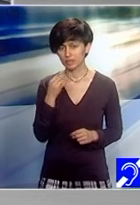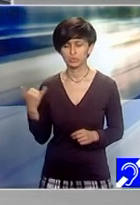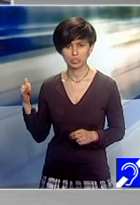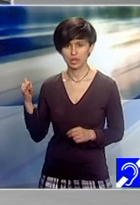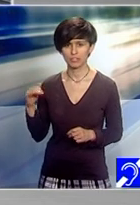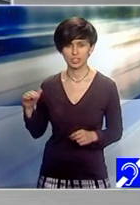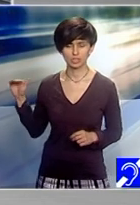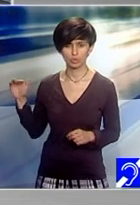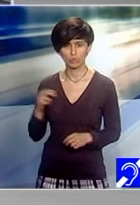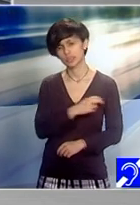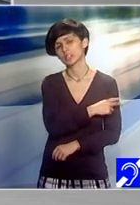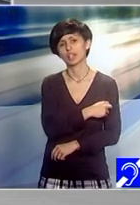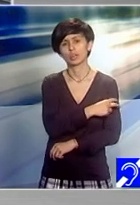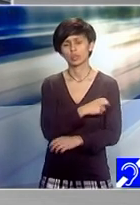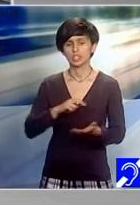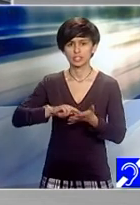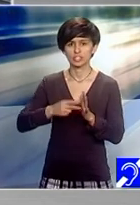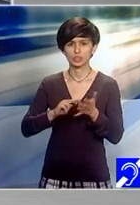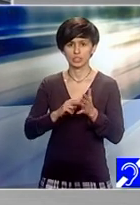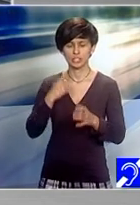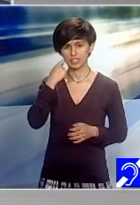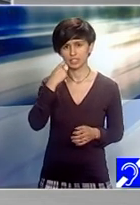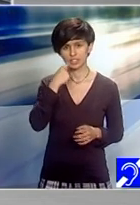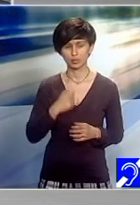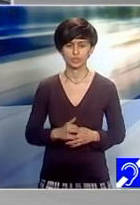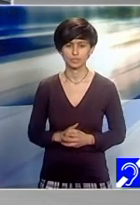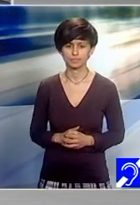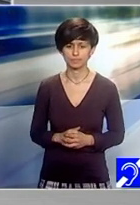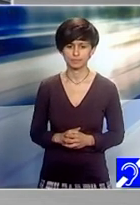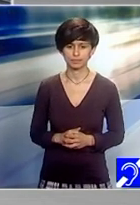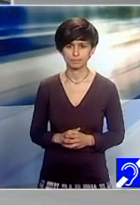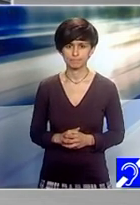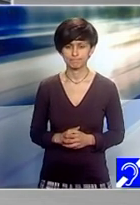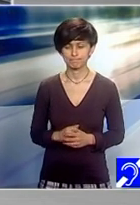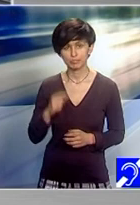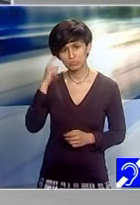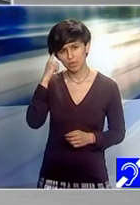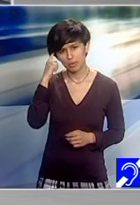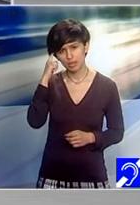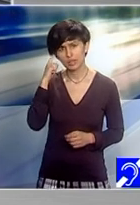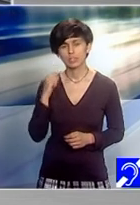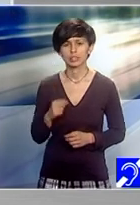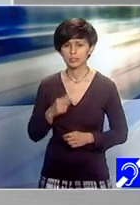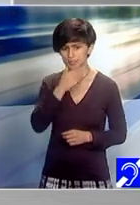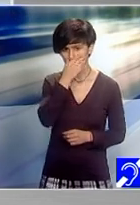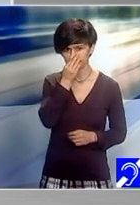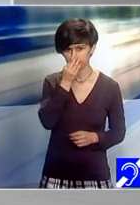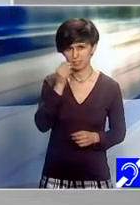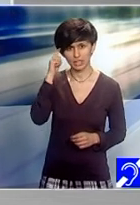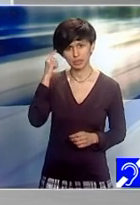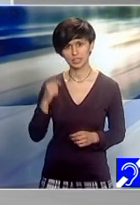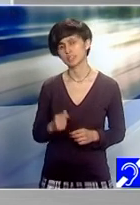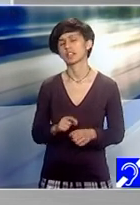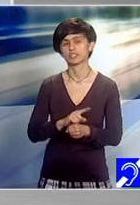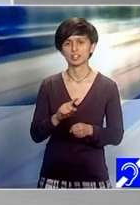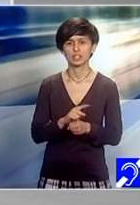mei de la un liceu tehnic din Cluj, zice, prima dată când am auzit de chestia, să ne gândim la niște chestii medievale, în care mergem, vedem ce e